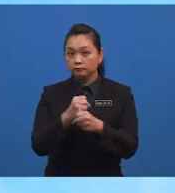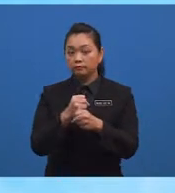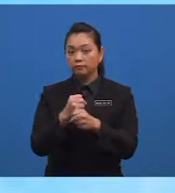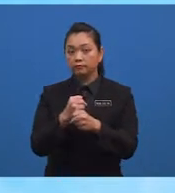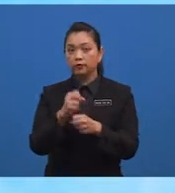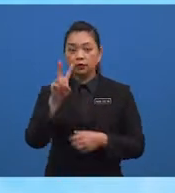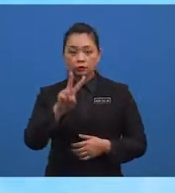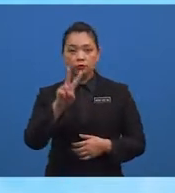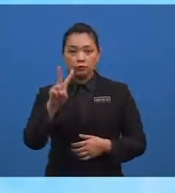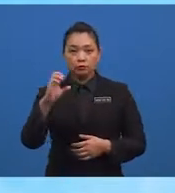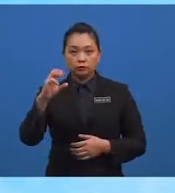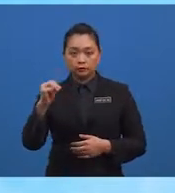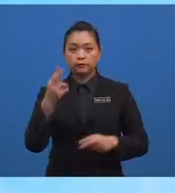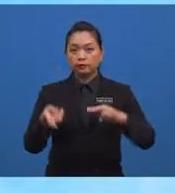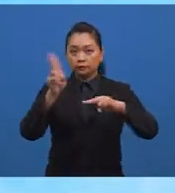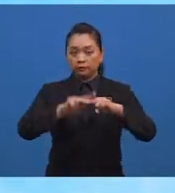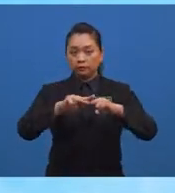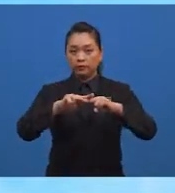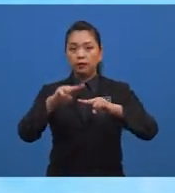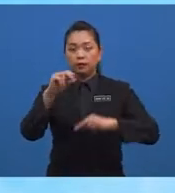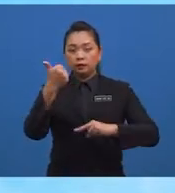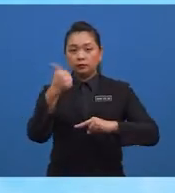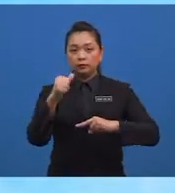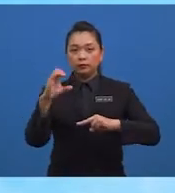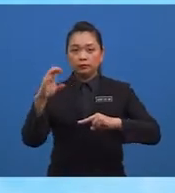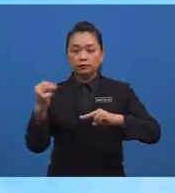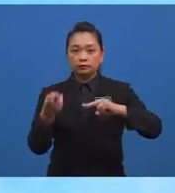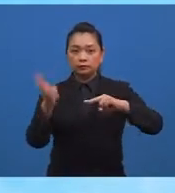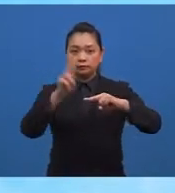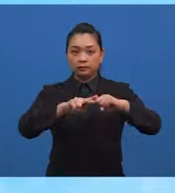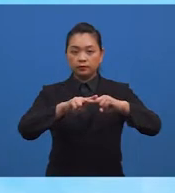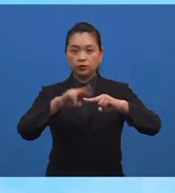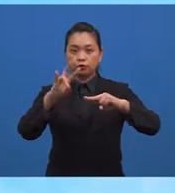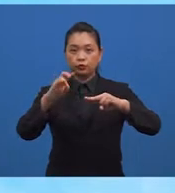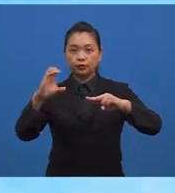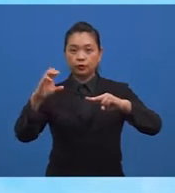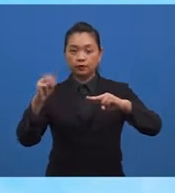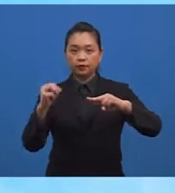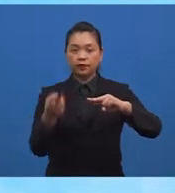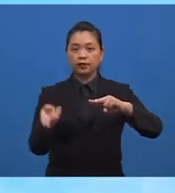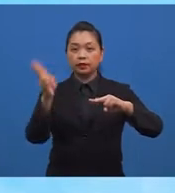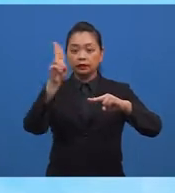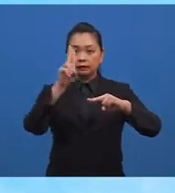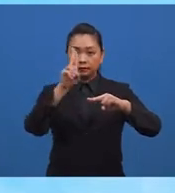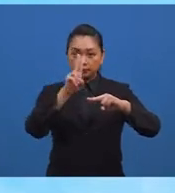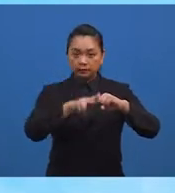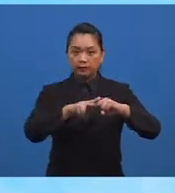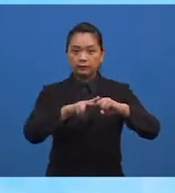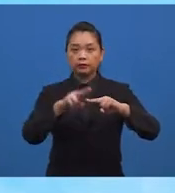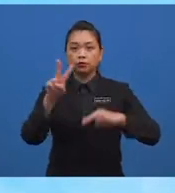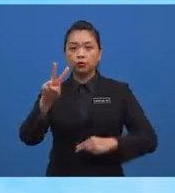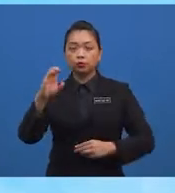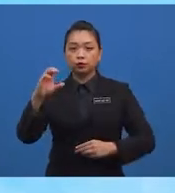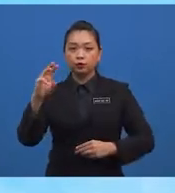22 cm tambah 10 cm tambah 7